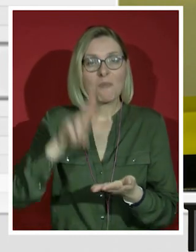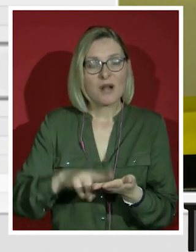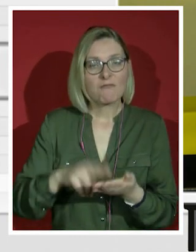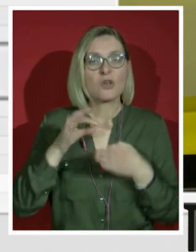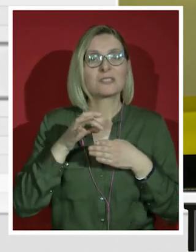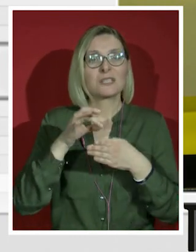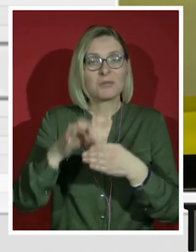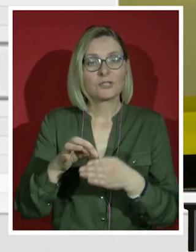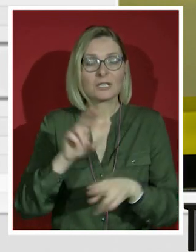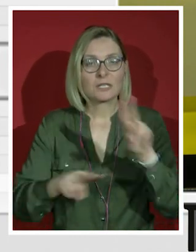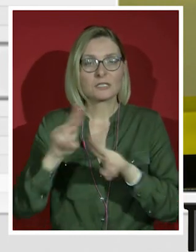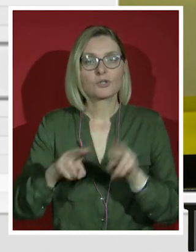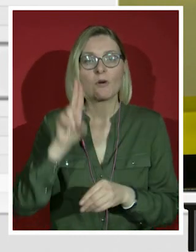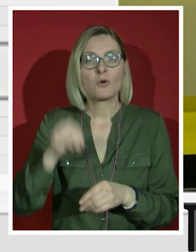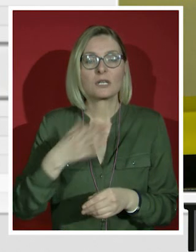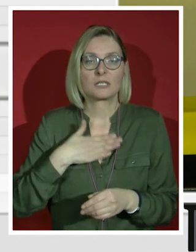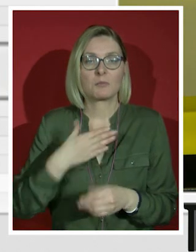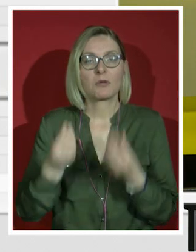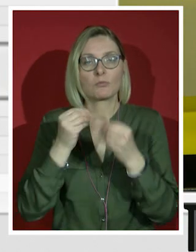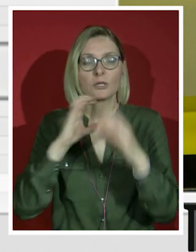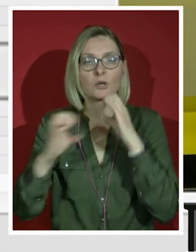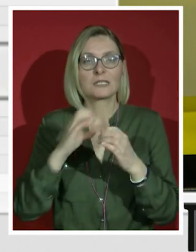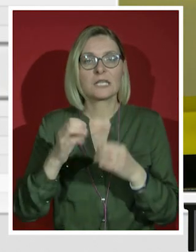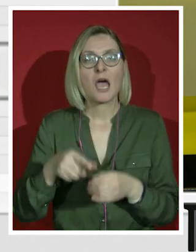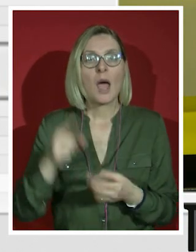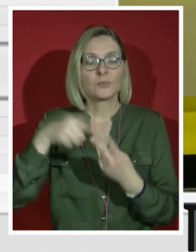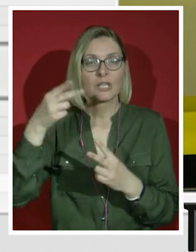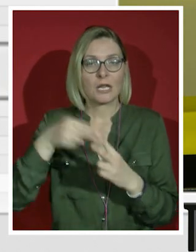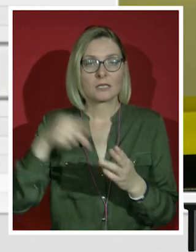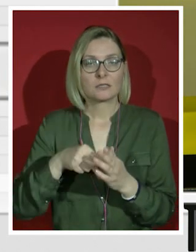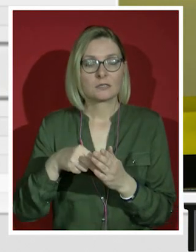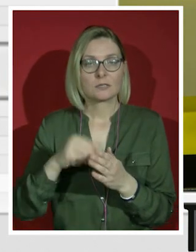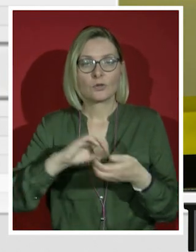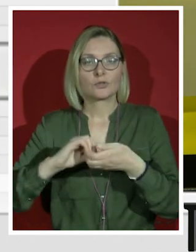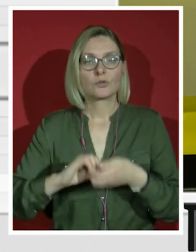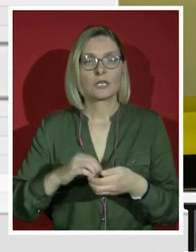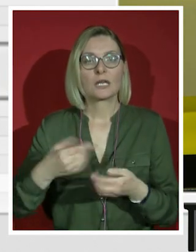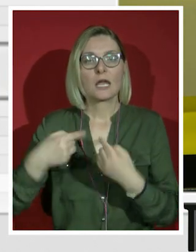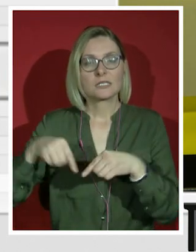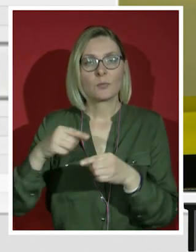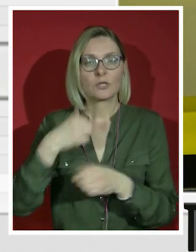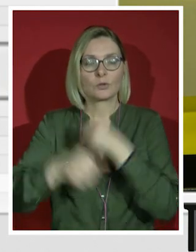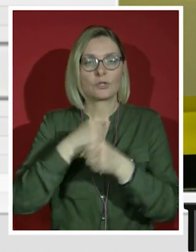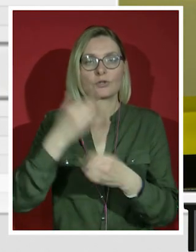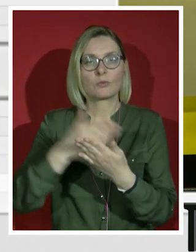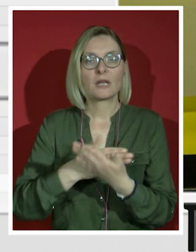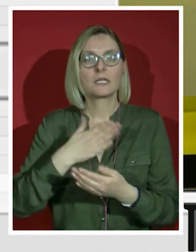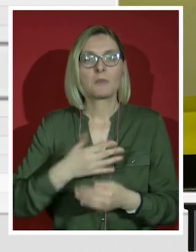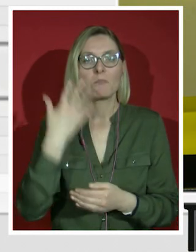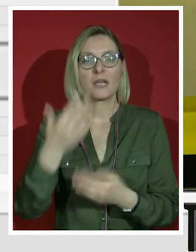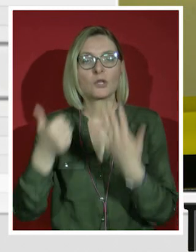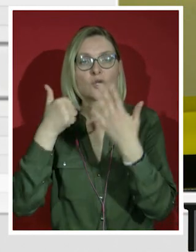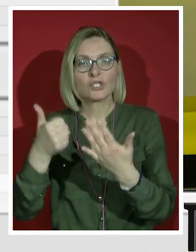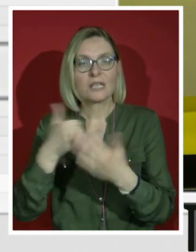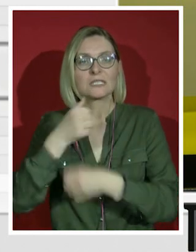менаџира, мора да имаме соодветна едукација. Пчеларското здружение, според годишниот план, нуди 5 до 6 годишни